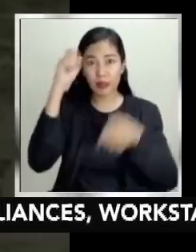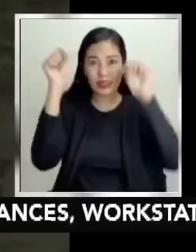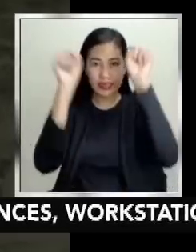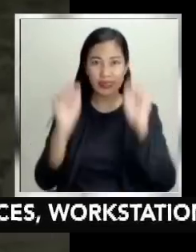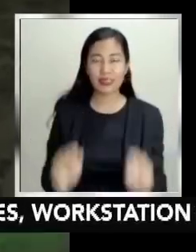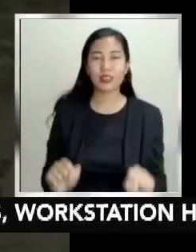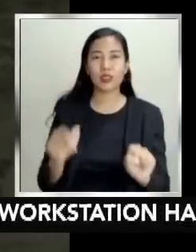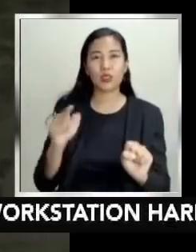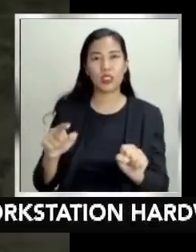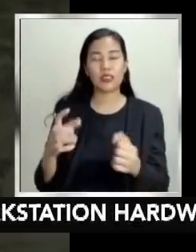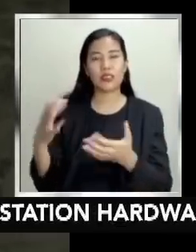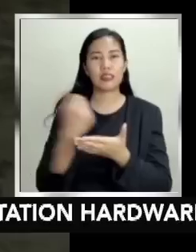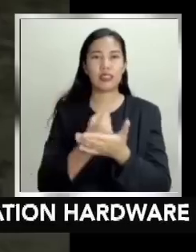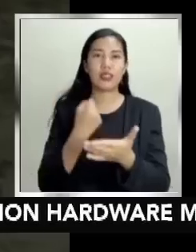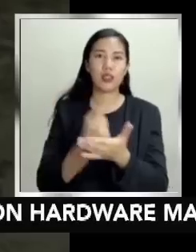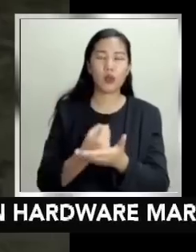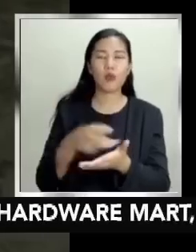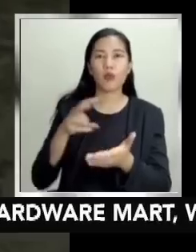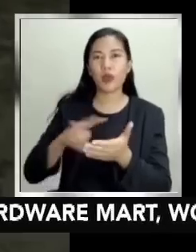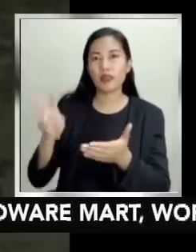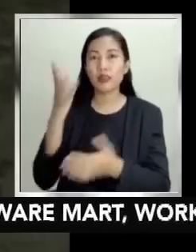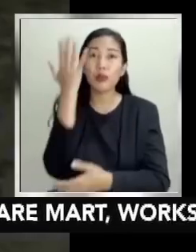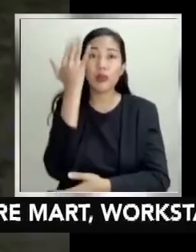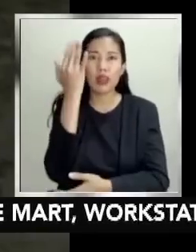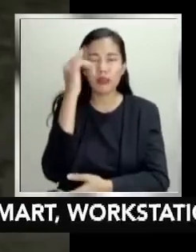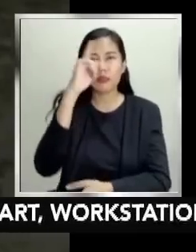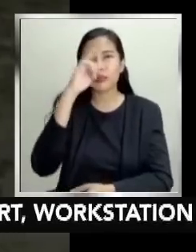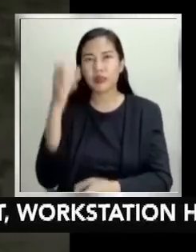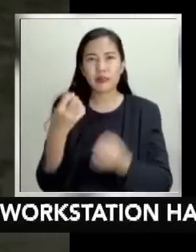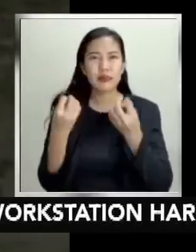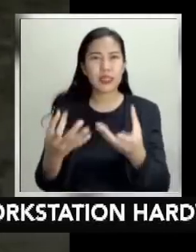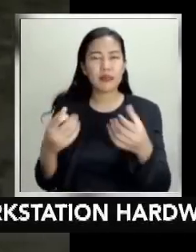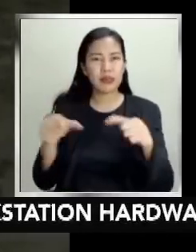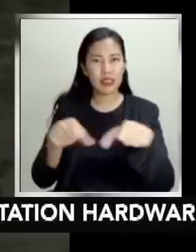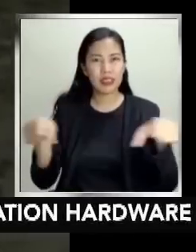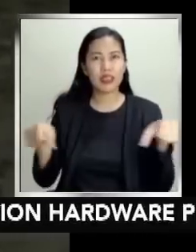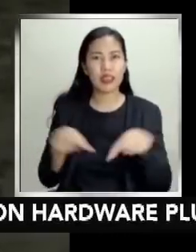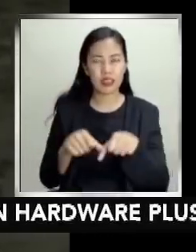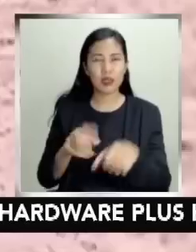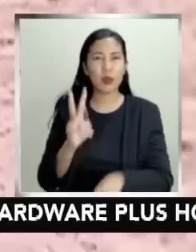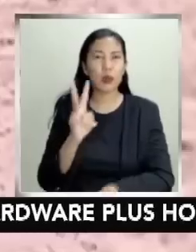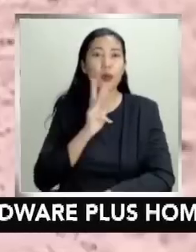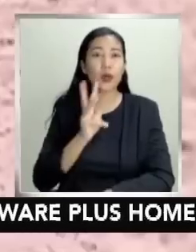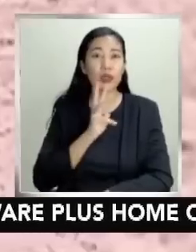ng bumagsak sa water quality test yung maraming lugar dito sa bayan.